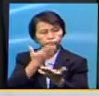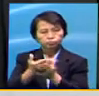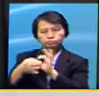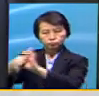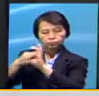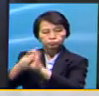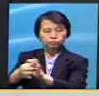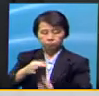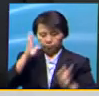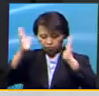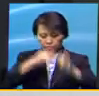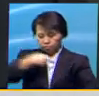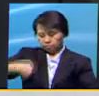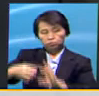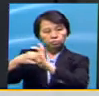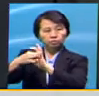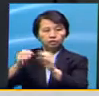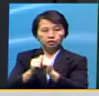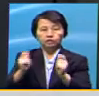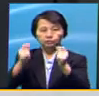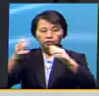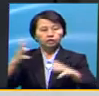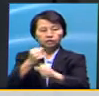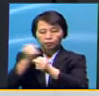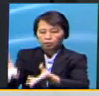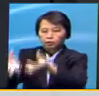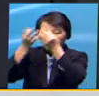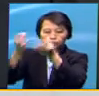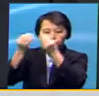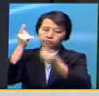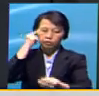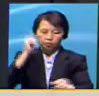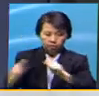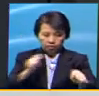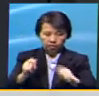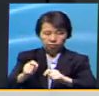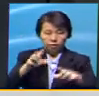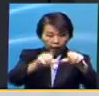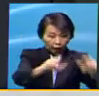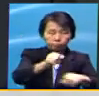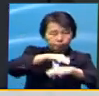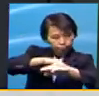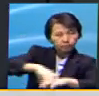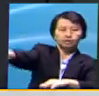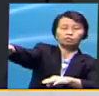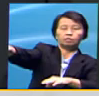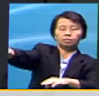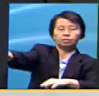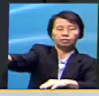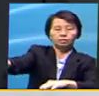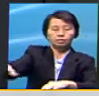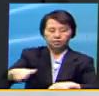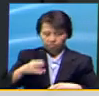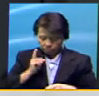erat ini, kita dengan segera mendapat semua maklumat ini dan tindakan-tindakan penghantaran mereka yang dipanggil